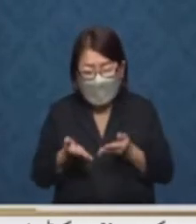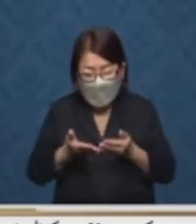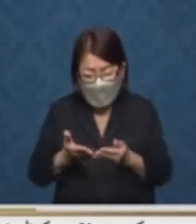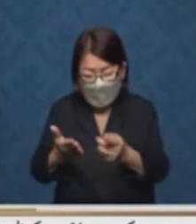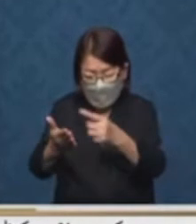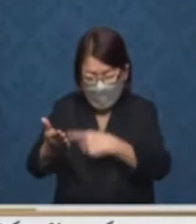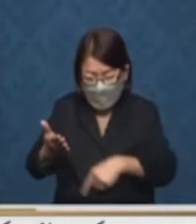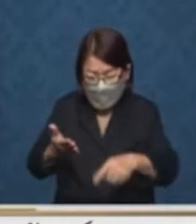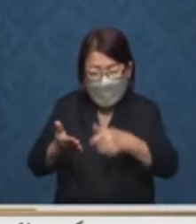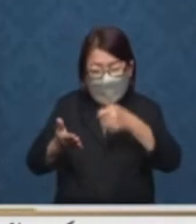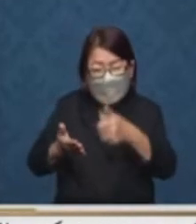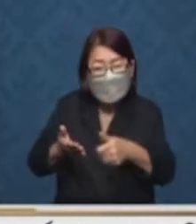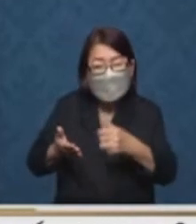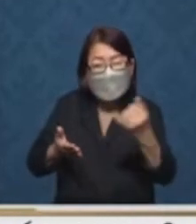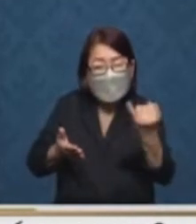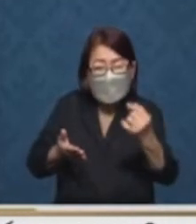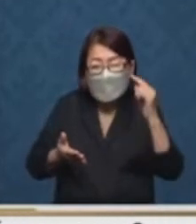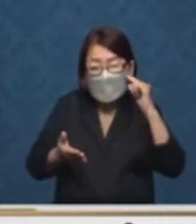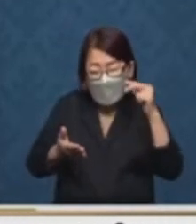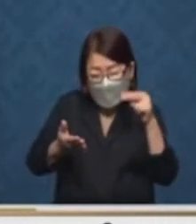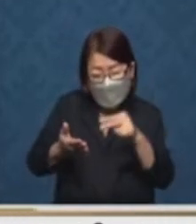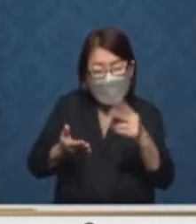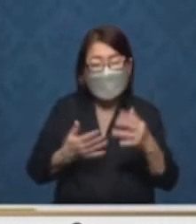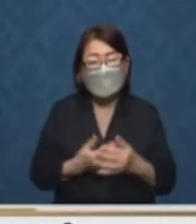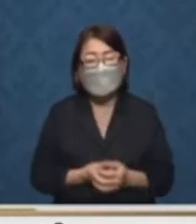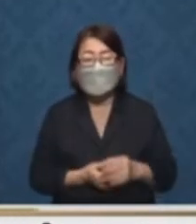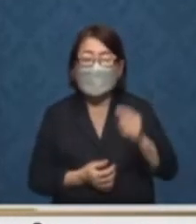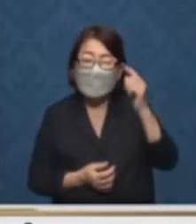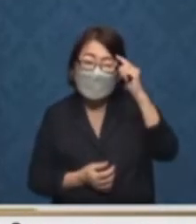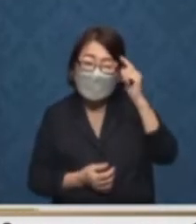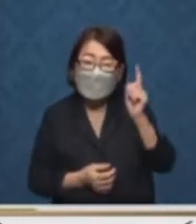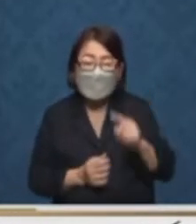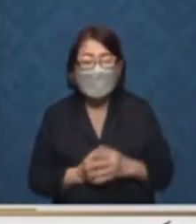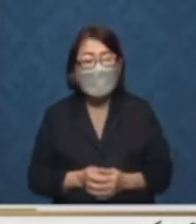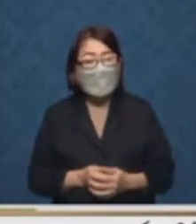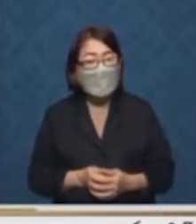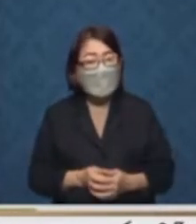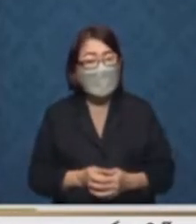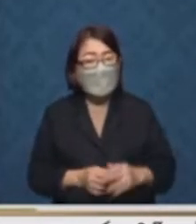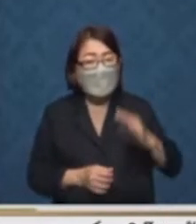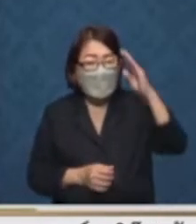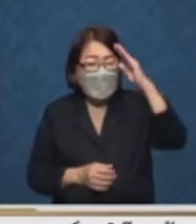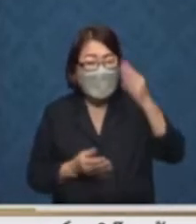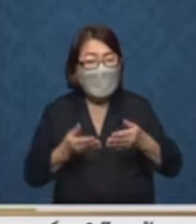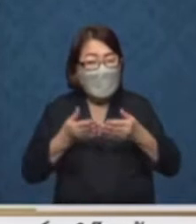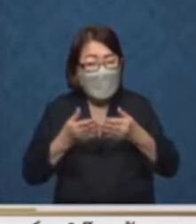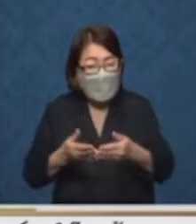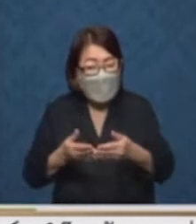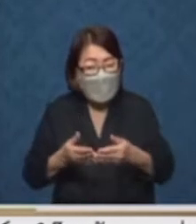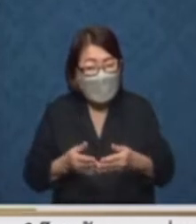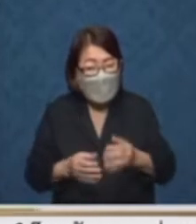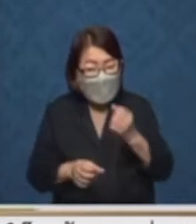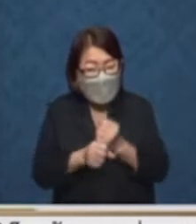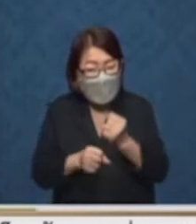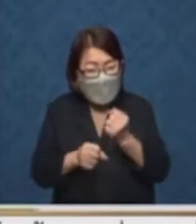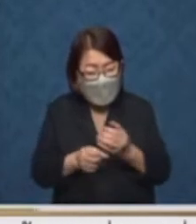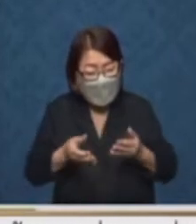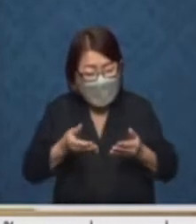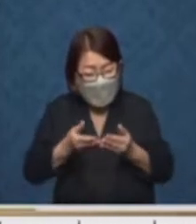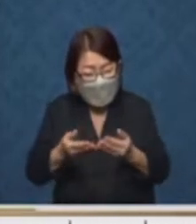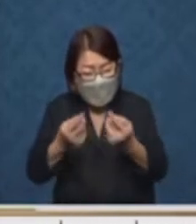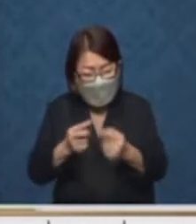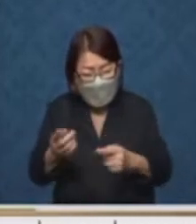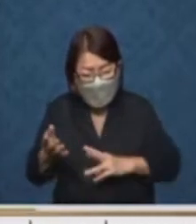ต่น้อยและเป็นการแสดงให้เห็นว่ากองทัพเรือเนี่ยไปต่อเรือลำนี้มาโดยไม่มีความพร้อมด้านการล